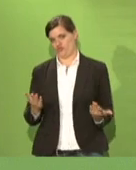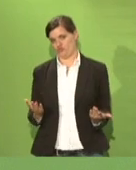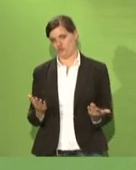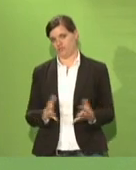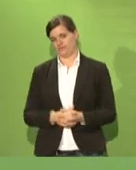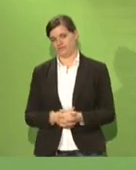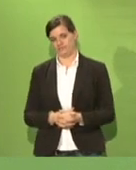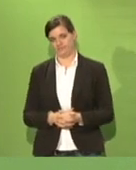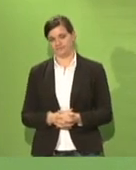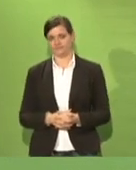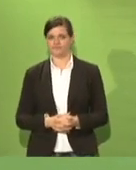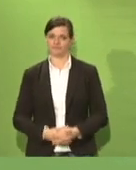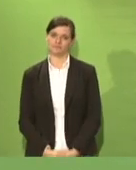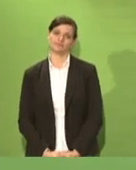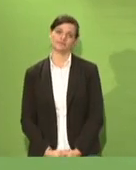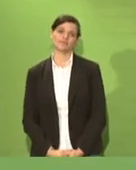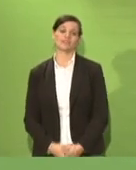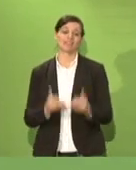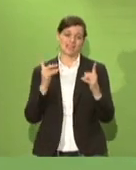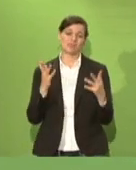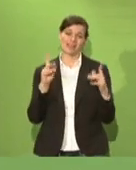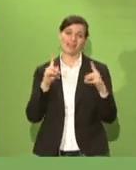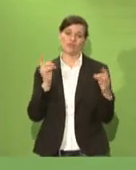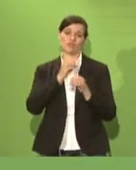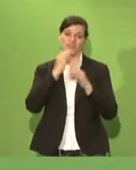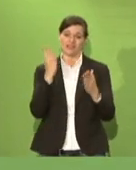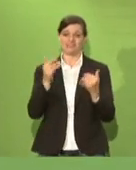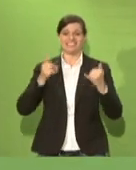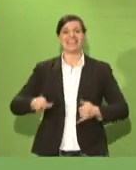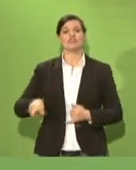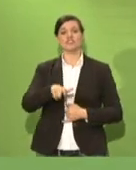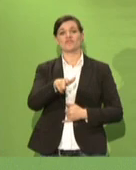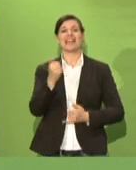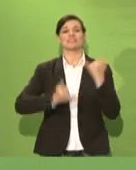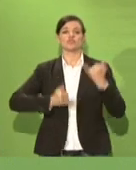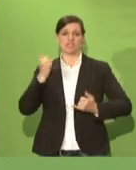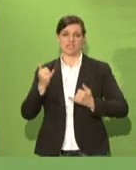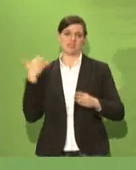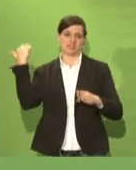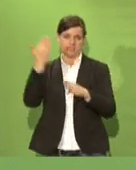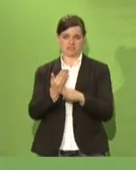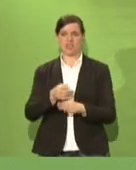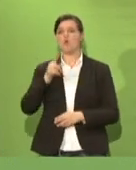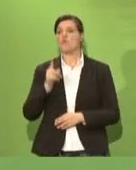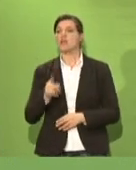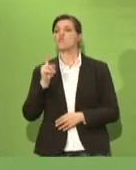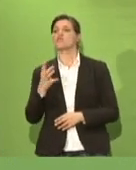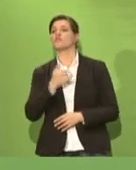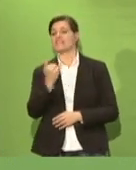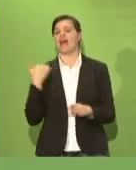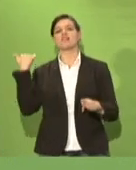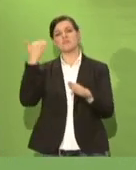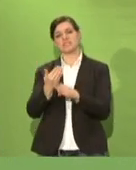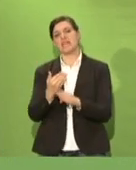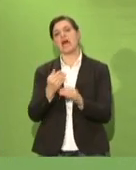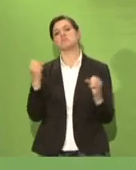öffentlichen Meinung. Aber es ist klar, die Industriegeschichte in Nordrhein-Westfalen die letzten 100, 150 Jahre war immer